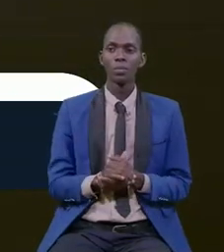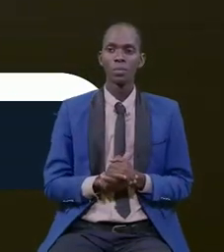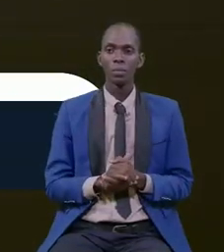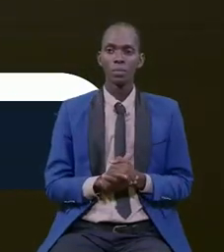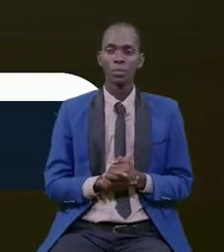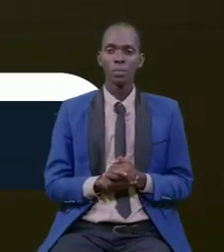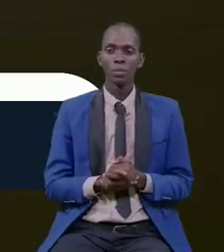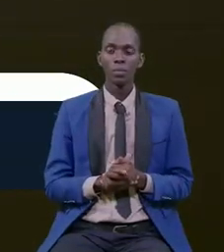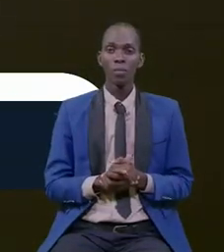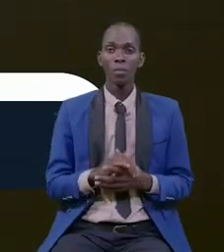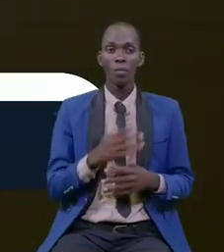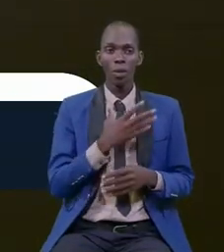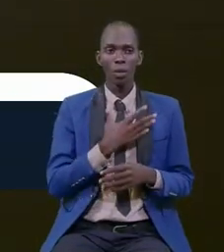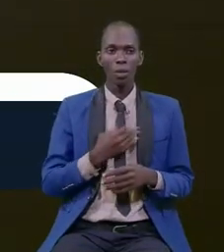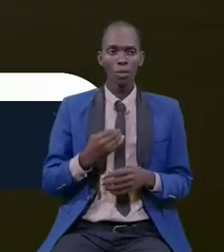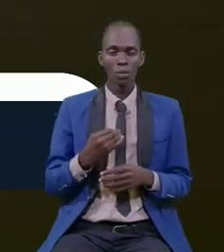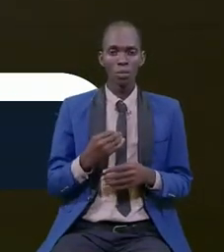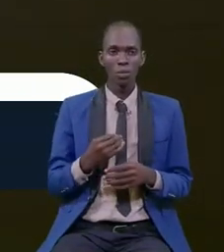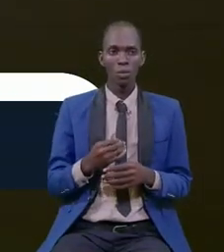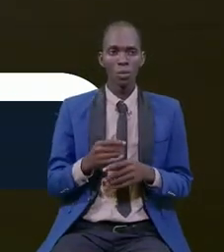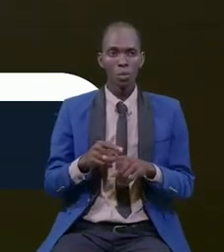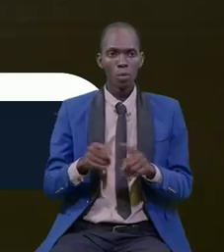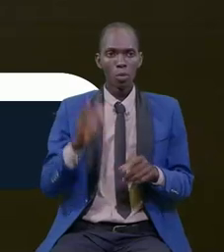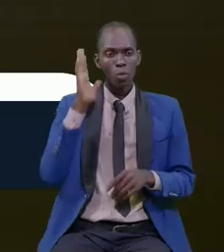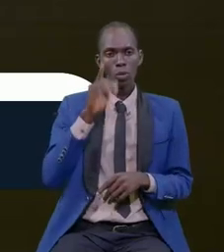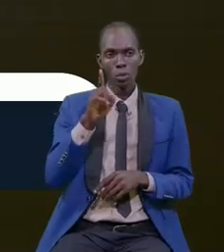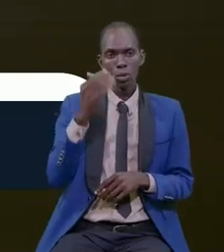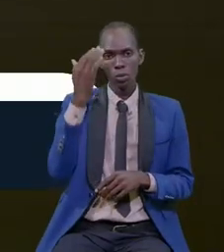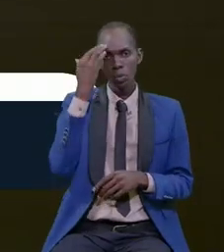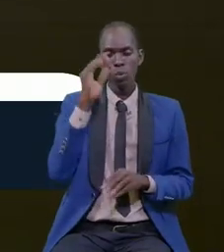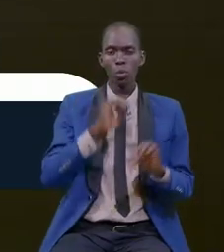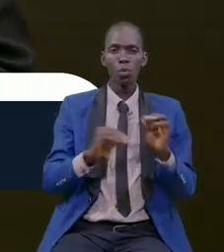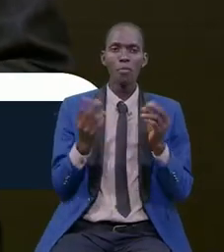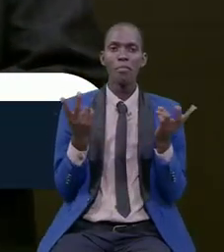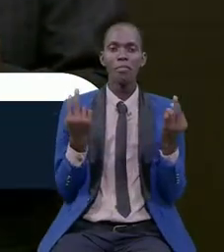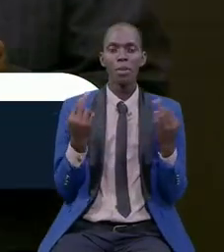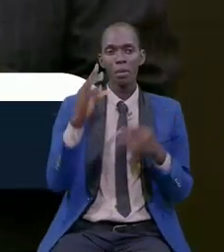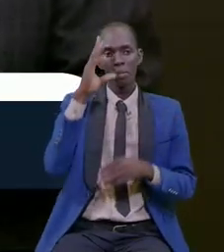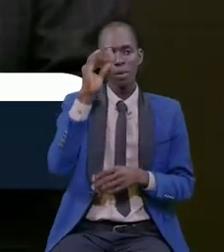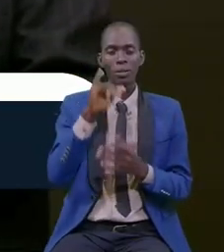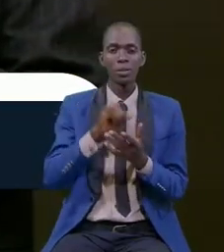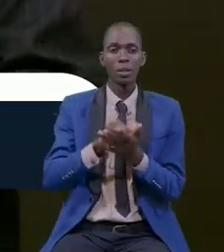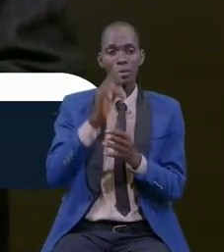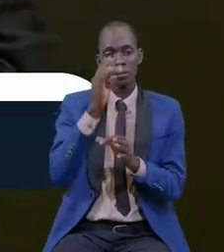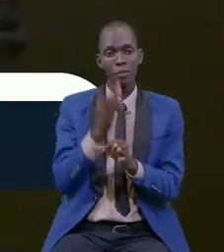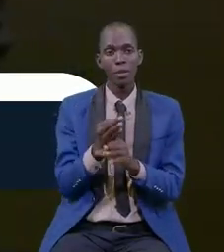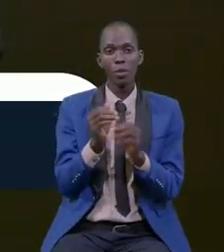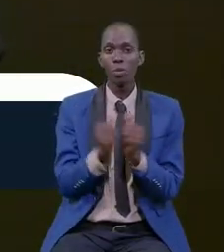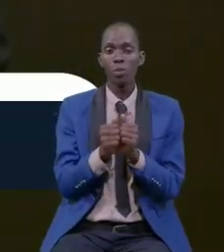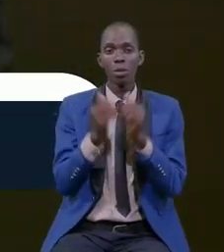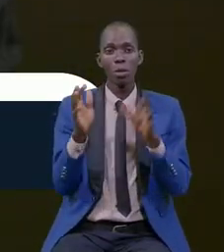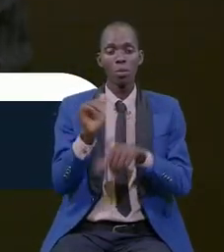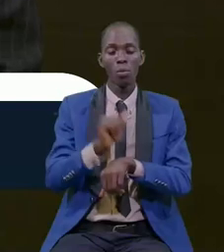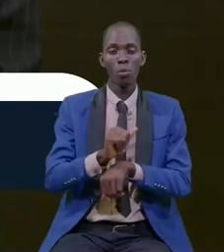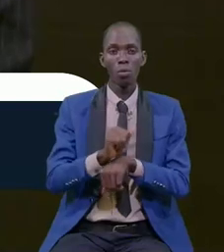20 veux-tu savoir oh homme vain que la foi dans sans les